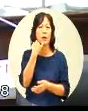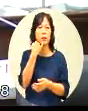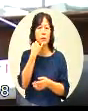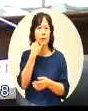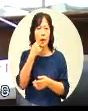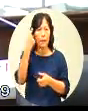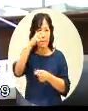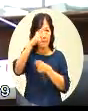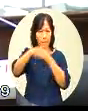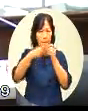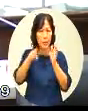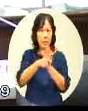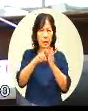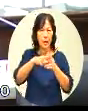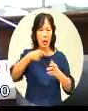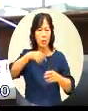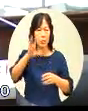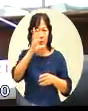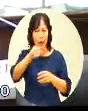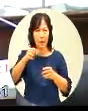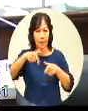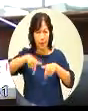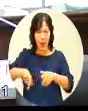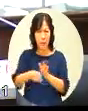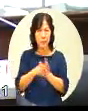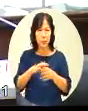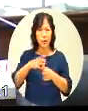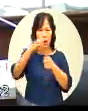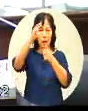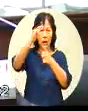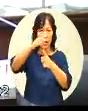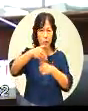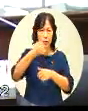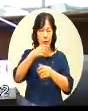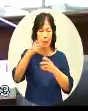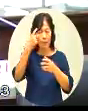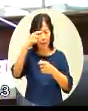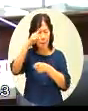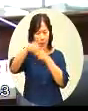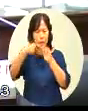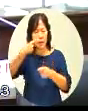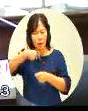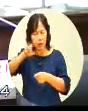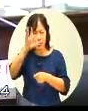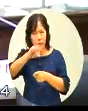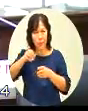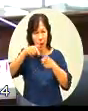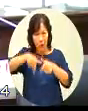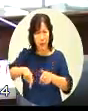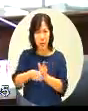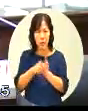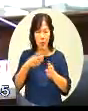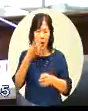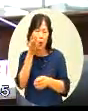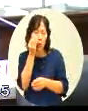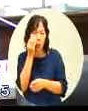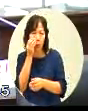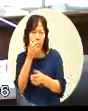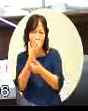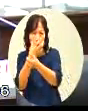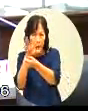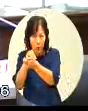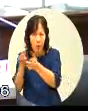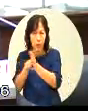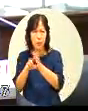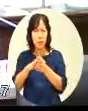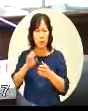明年是要编去巴西，好、哦，总之我们明年是要去巴西，我想我们去巴西考察只有